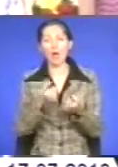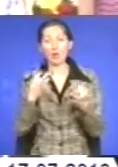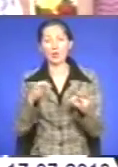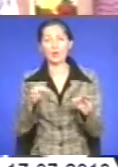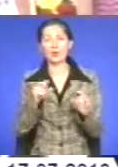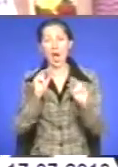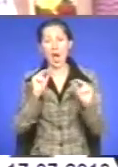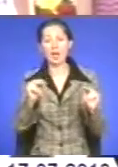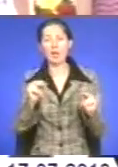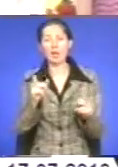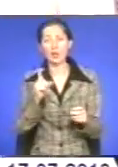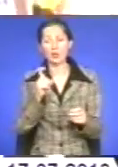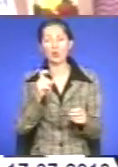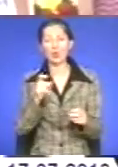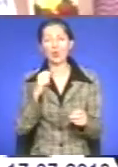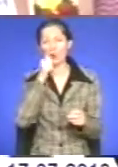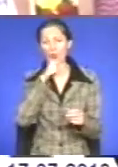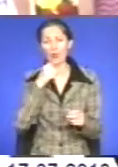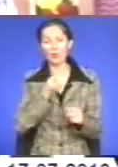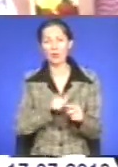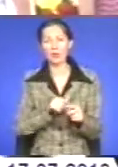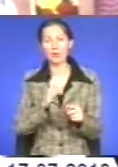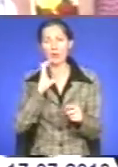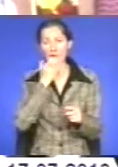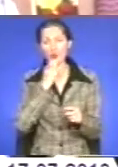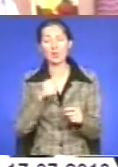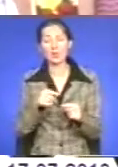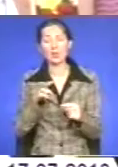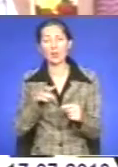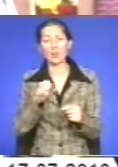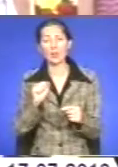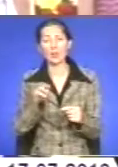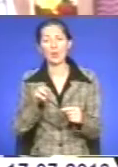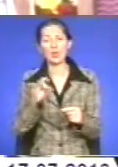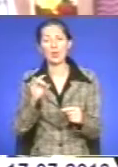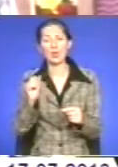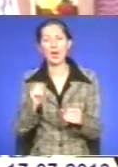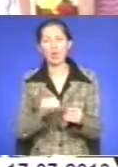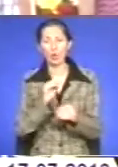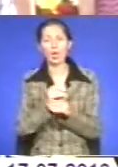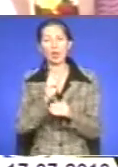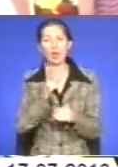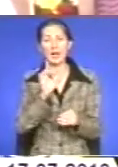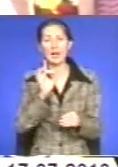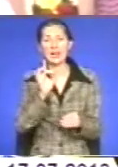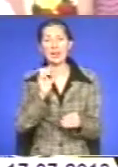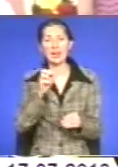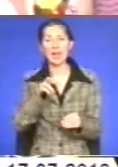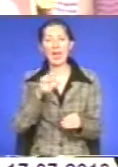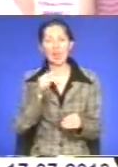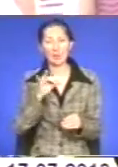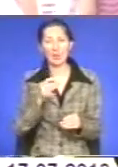років. Серйозний матеріал з додатком кремнію, тому це дуже